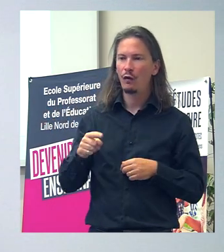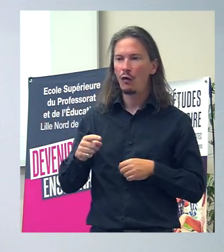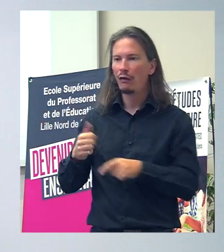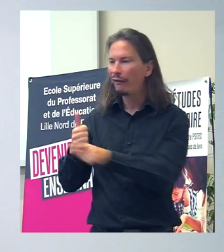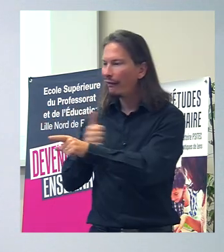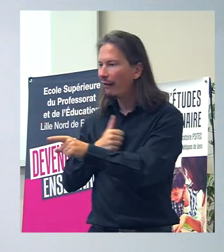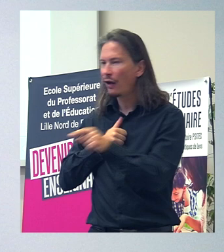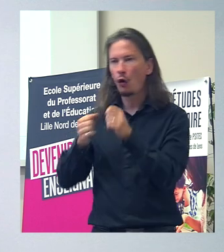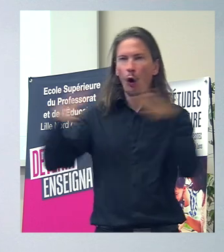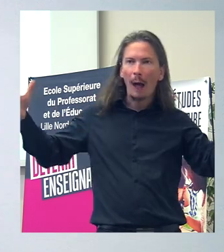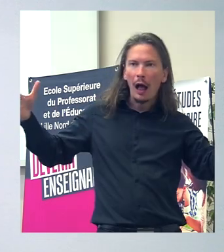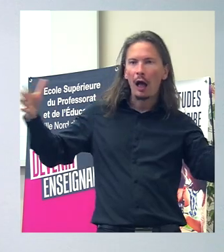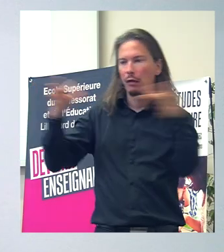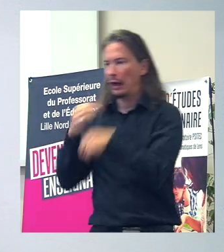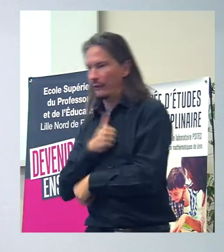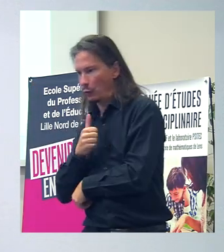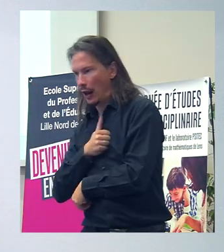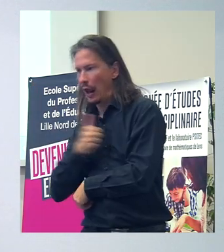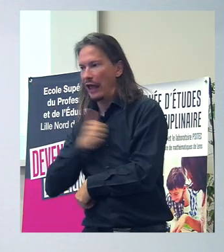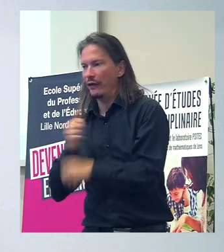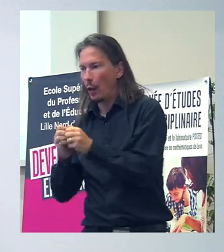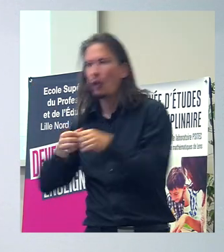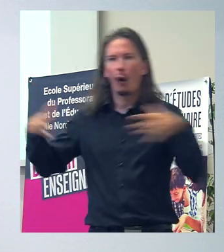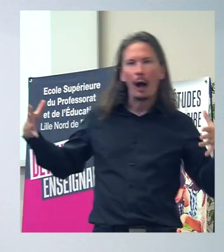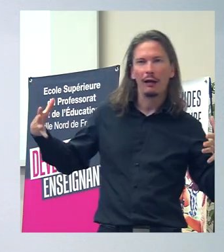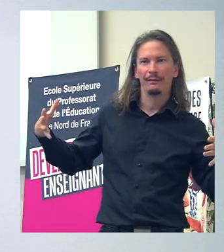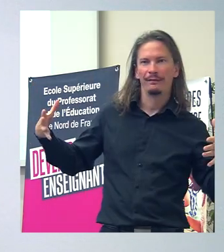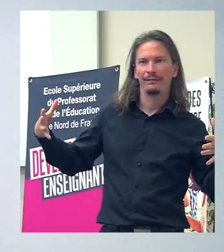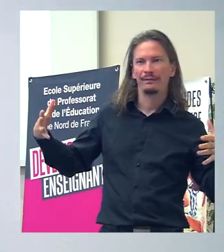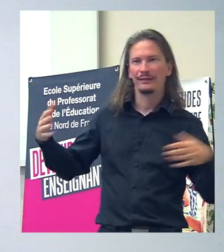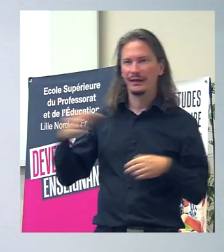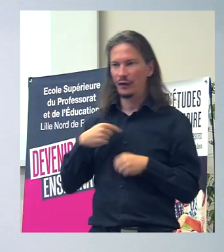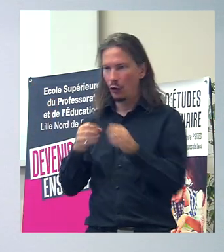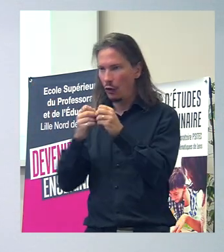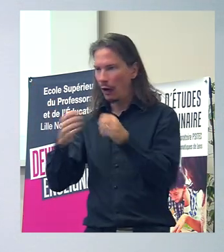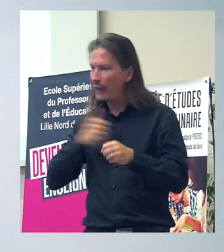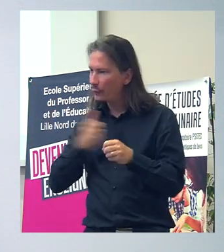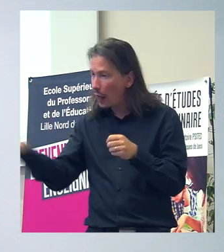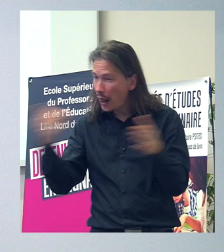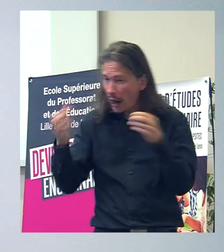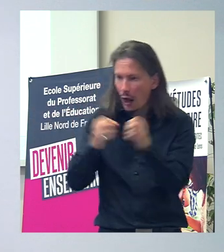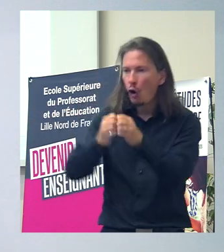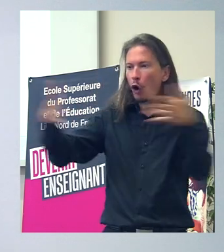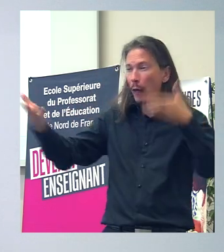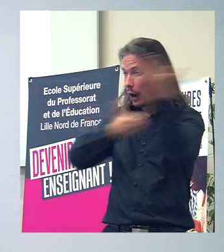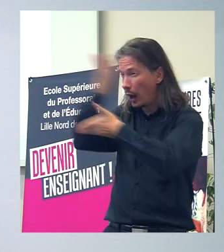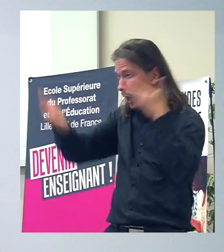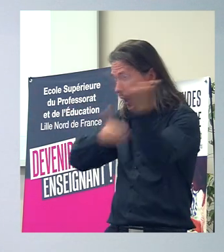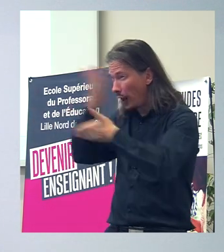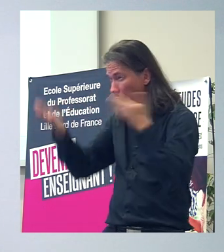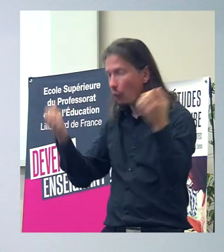à l'individuel. Il y a un moment où on va produire individuellement une idée. On a entendu les idées des